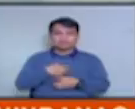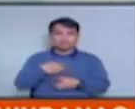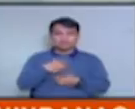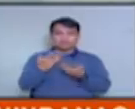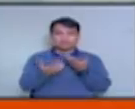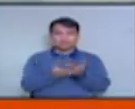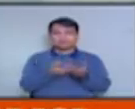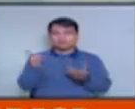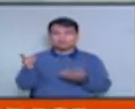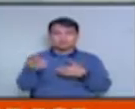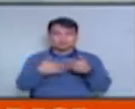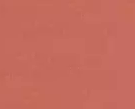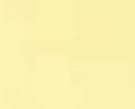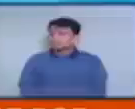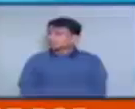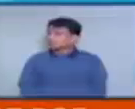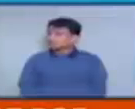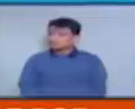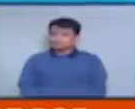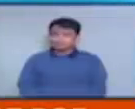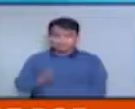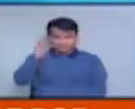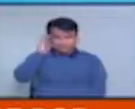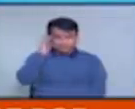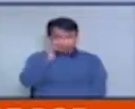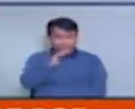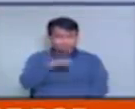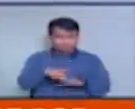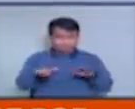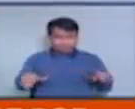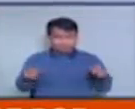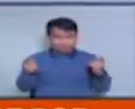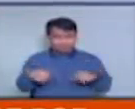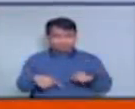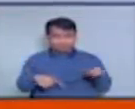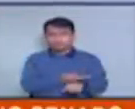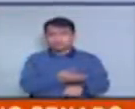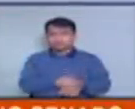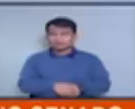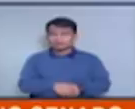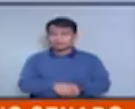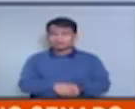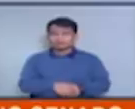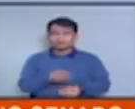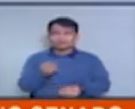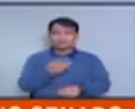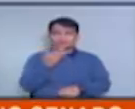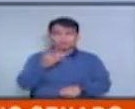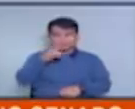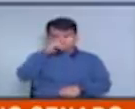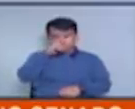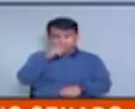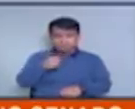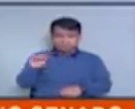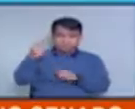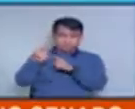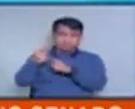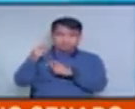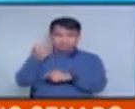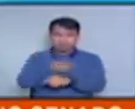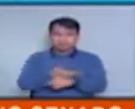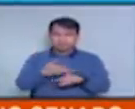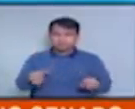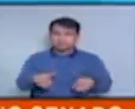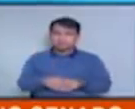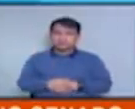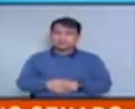nadidemanda sa kung ano mang kaso. Alam na ho ba ng mga anak ninyo itong nangyayari? Opo, sir. Ilang taon po yung pinakapanganay? Bali, 9 po, sir. Tapos